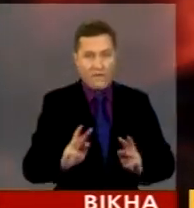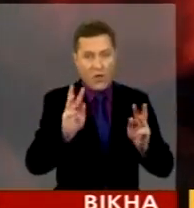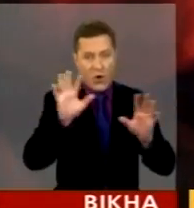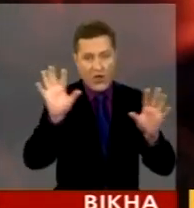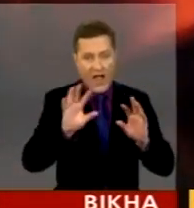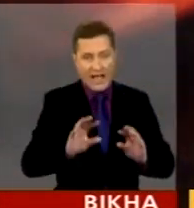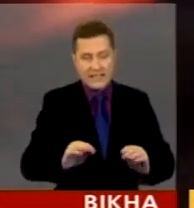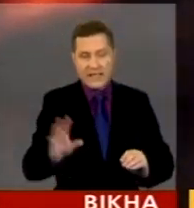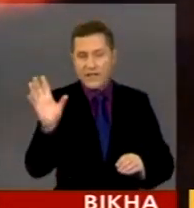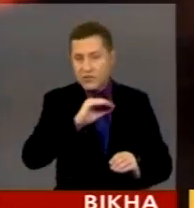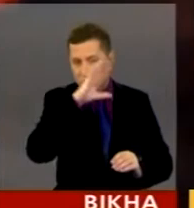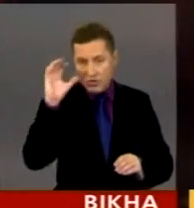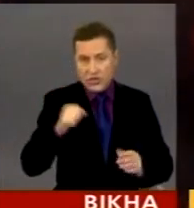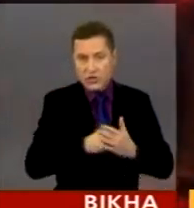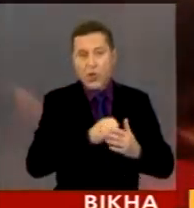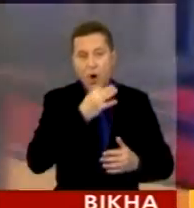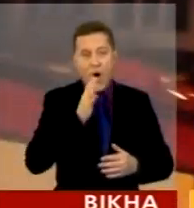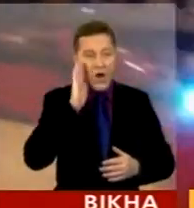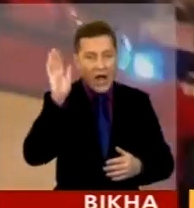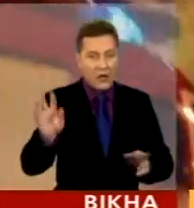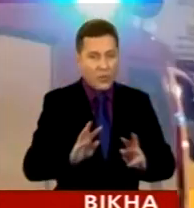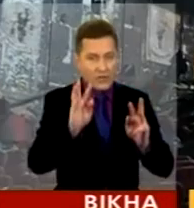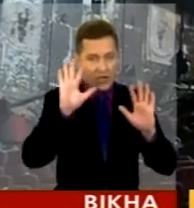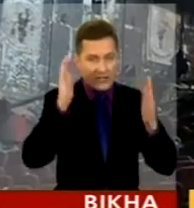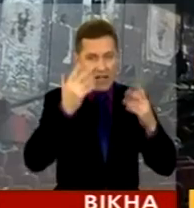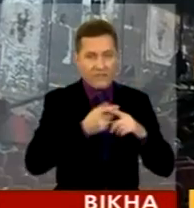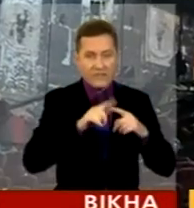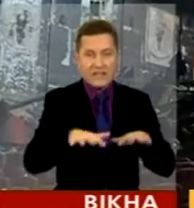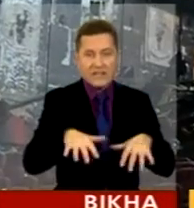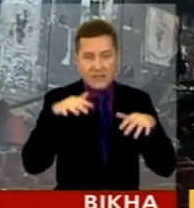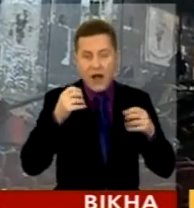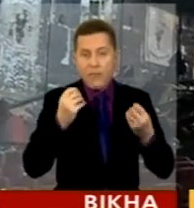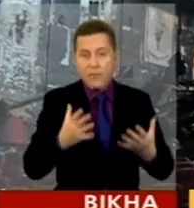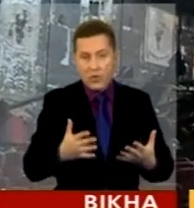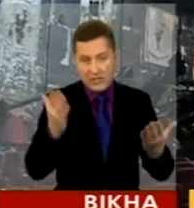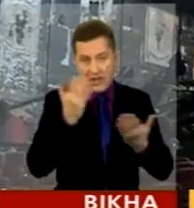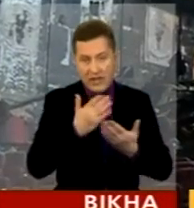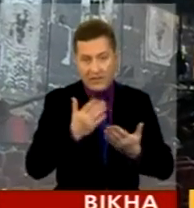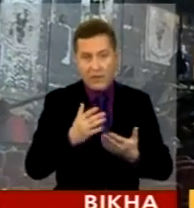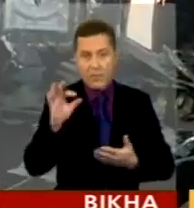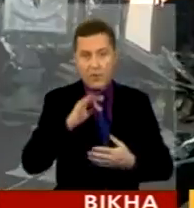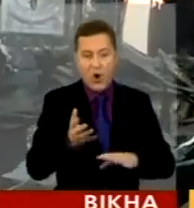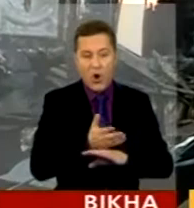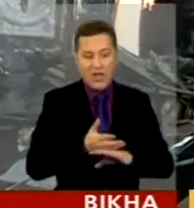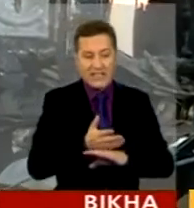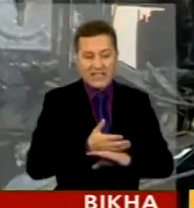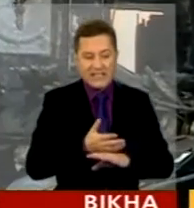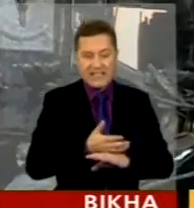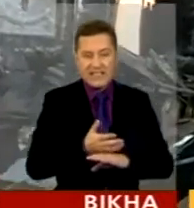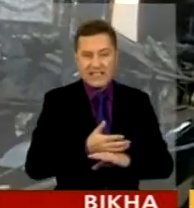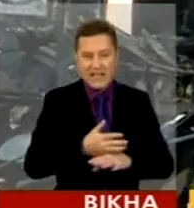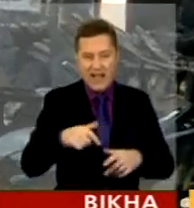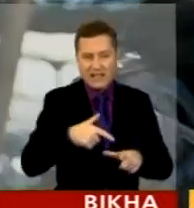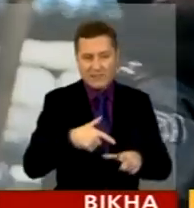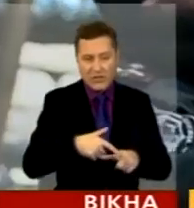гасили майже всю ніч до самого ранку. Пожежа сталася ось у цій залі, просто на сеансі фільму про секс меншин. Усе здиміло вщент.